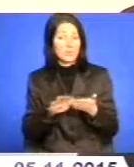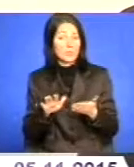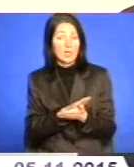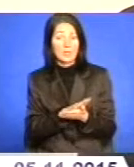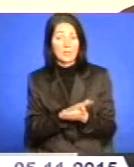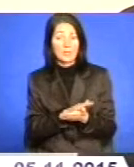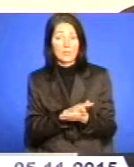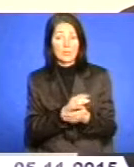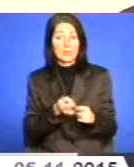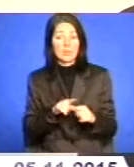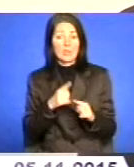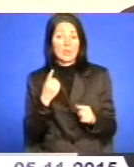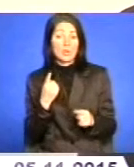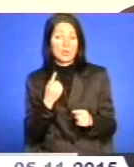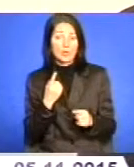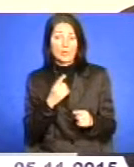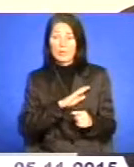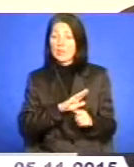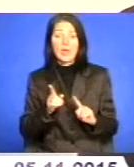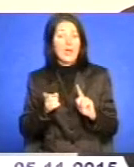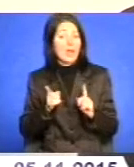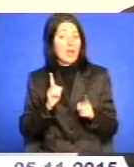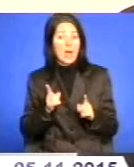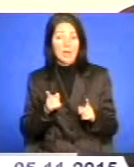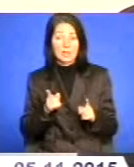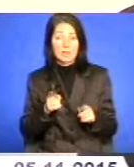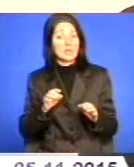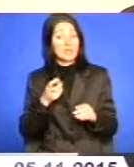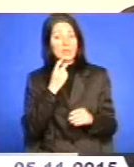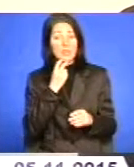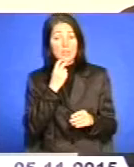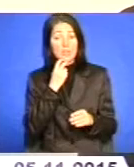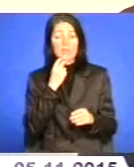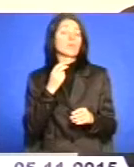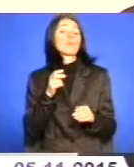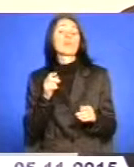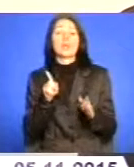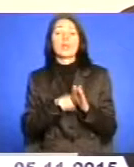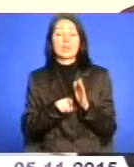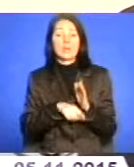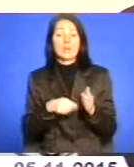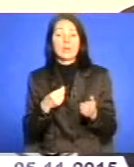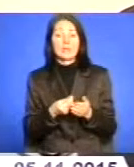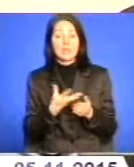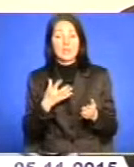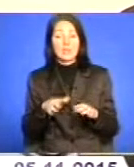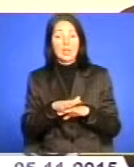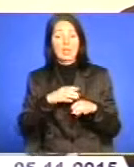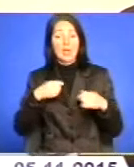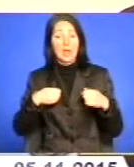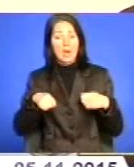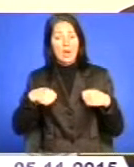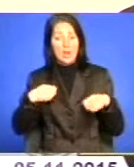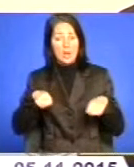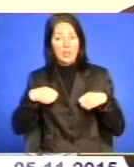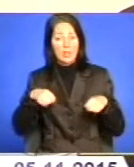це очікування нереальні і смішні. Збивати ціни на ринку ярмарками ми можемо, але ми